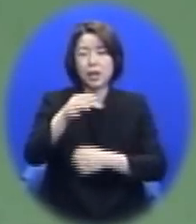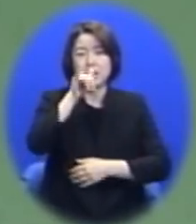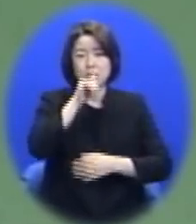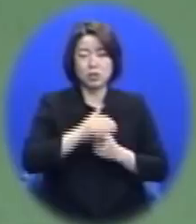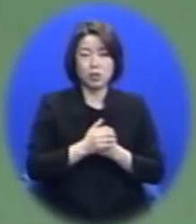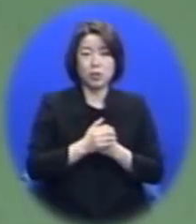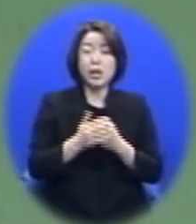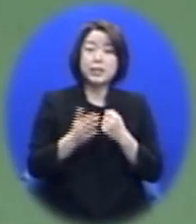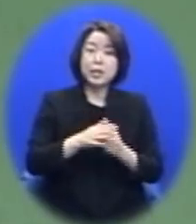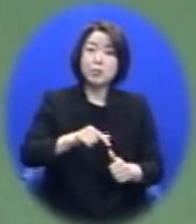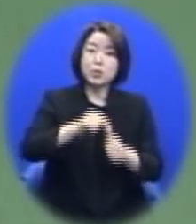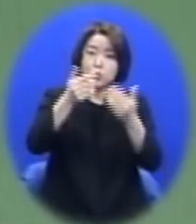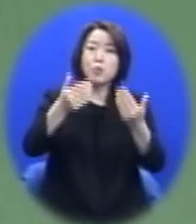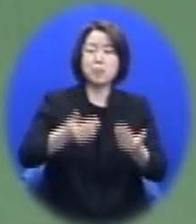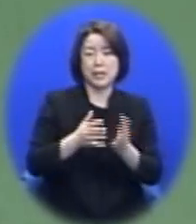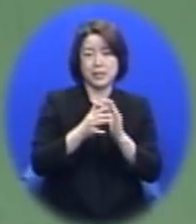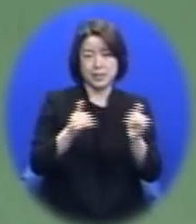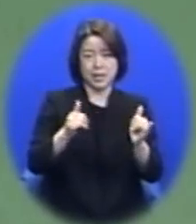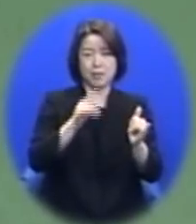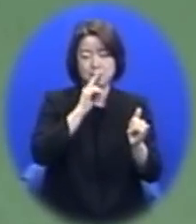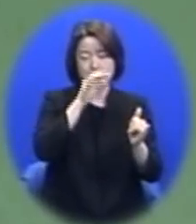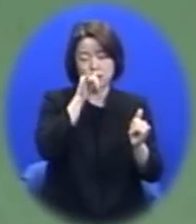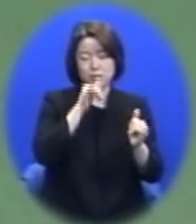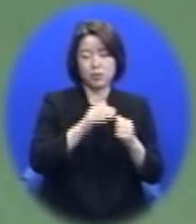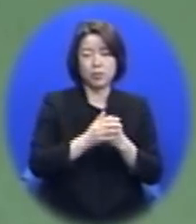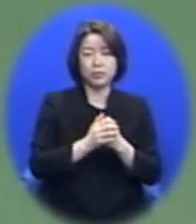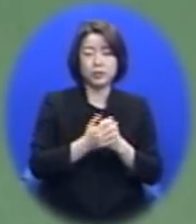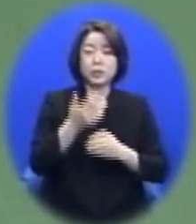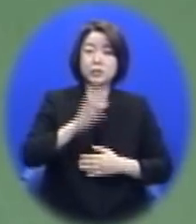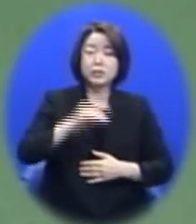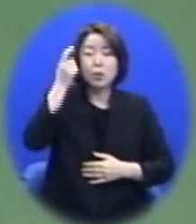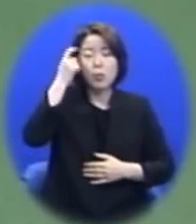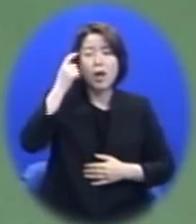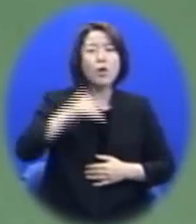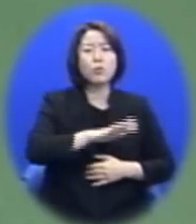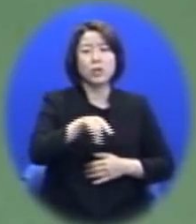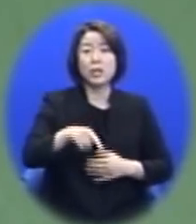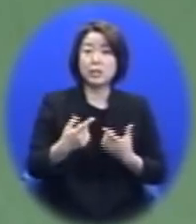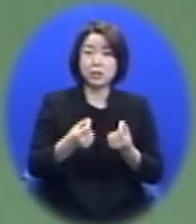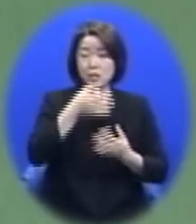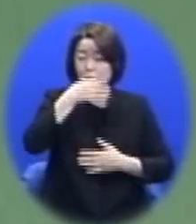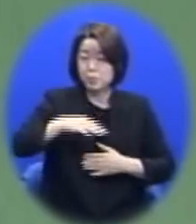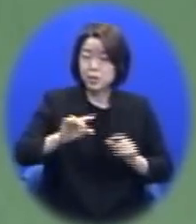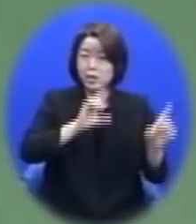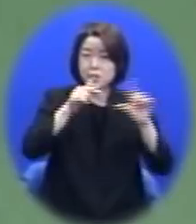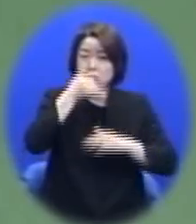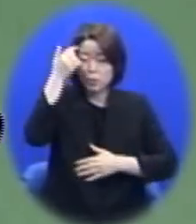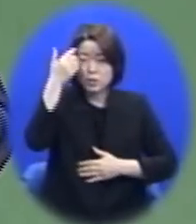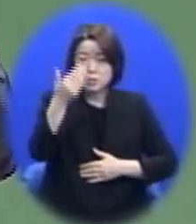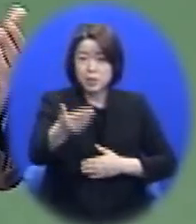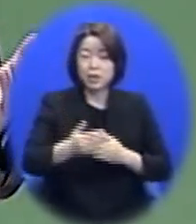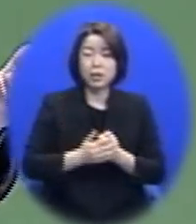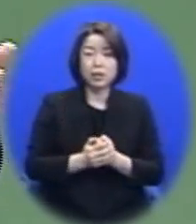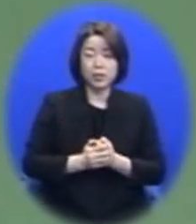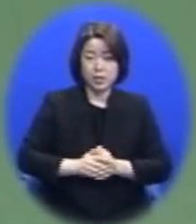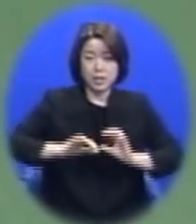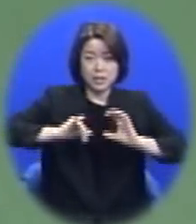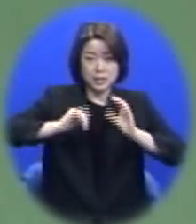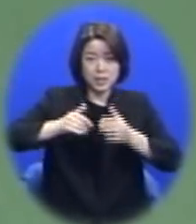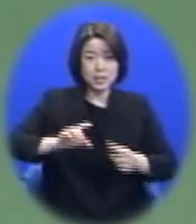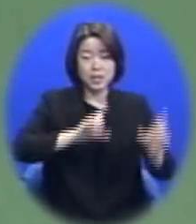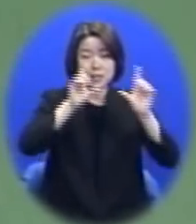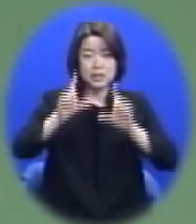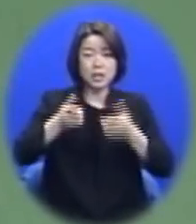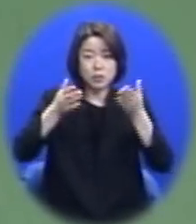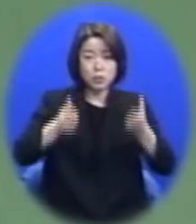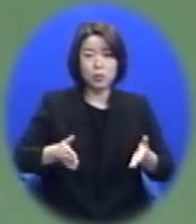그래서 구원받은 사람인 것입니다. 그런데 왜 우리가 이렇게 삽니까? 세상 사는 동안 먹고 사는 거에